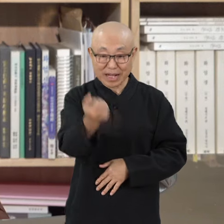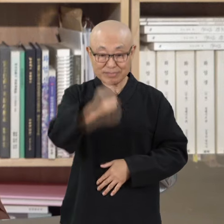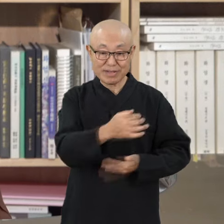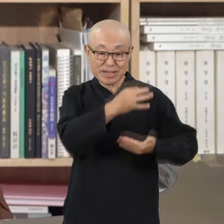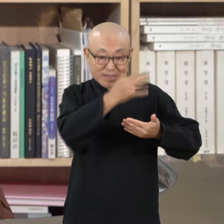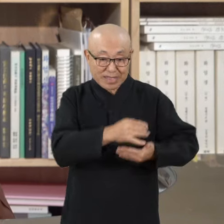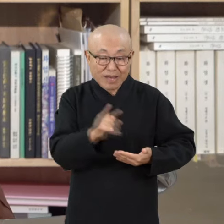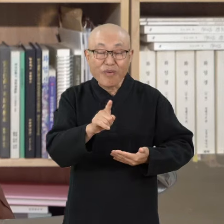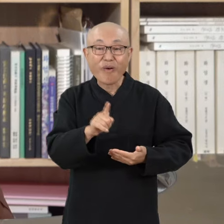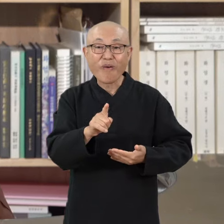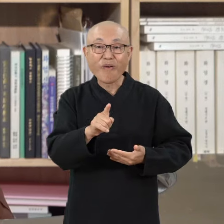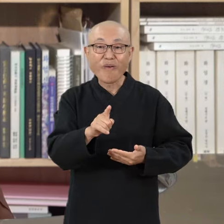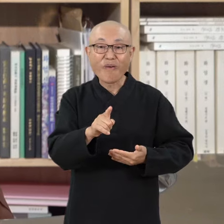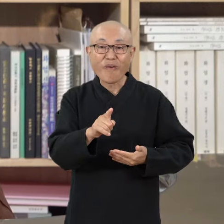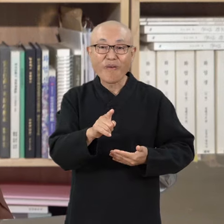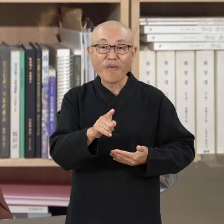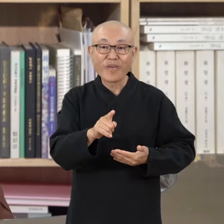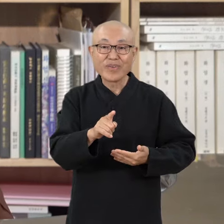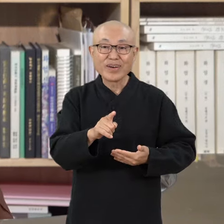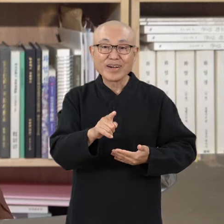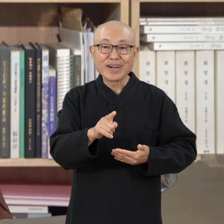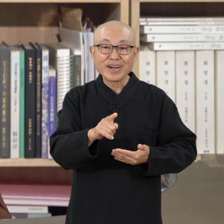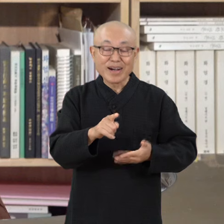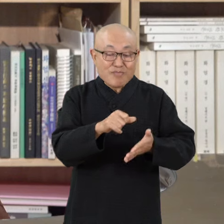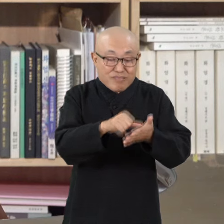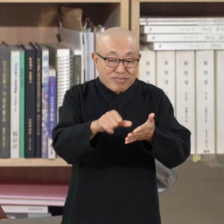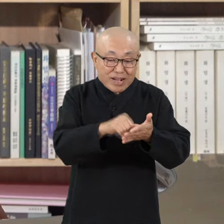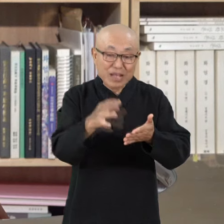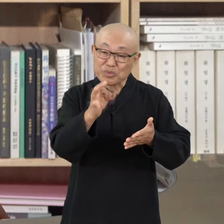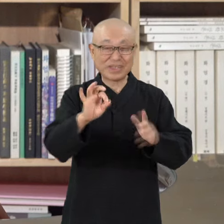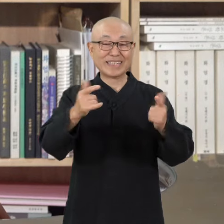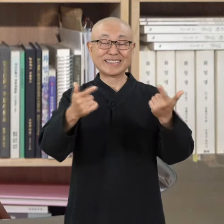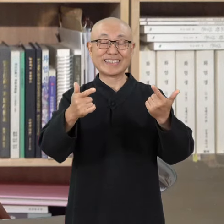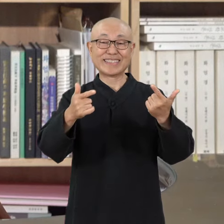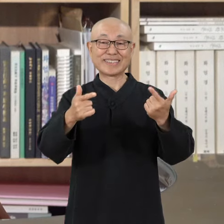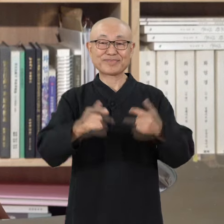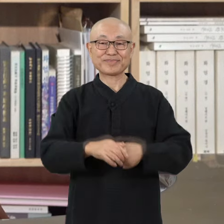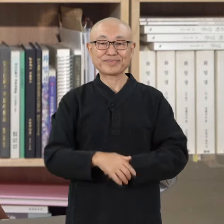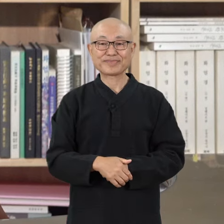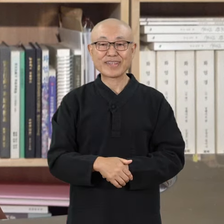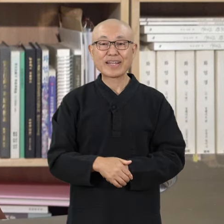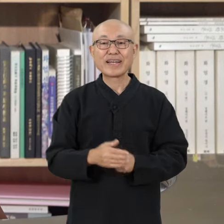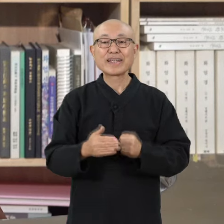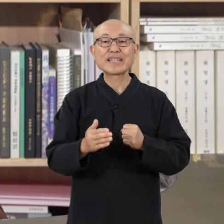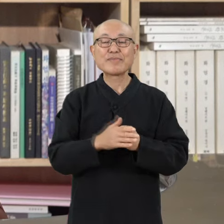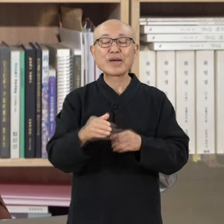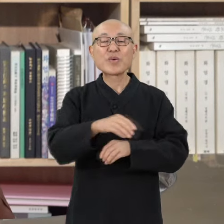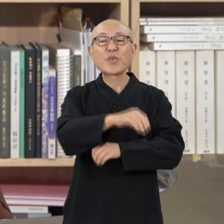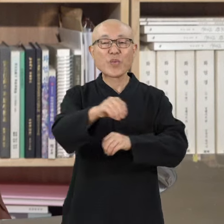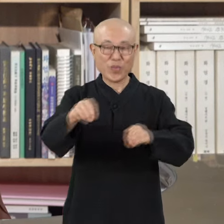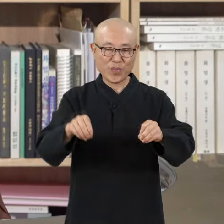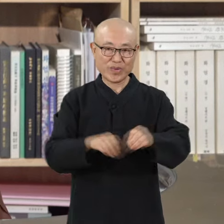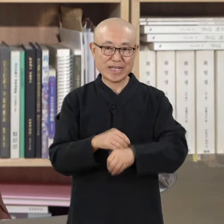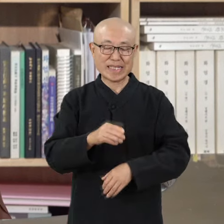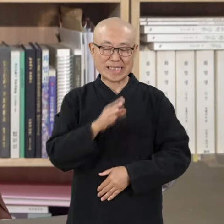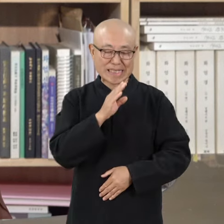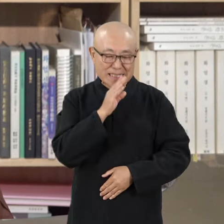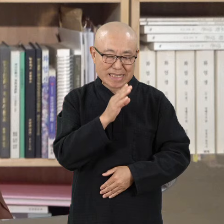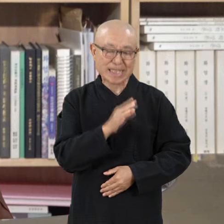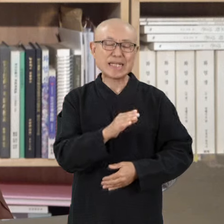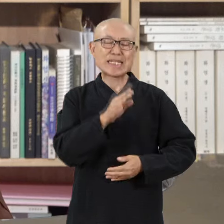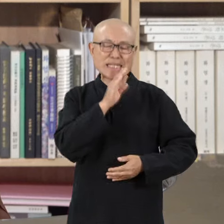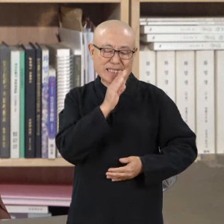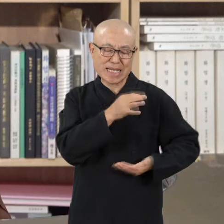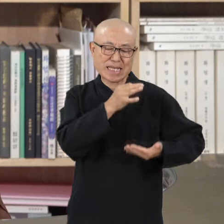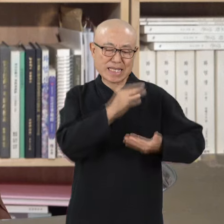그렇게 아주 너무 허무한 것이다 이런 가르침인 것이죠. 그러면 이제 반대로. 진정한 재산이라는